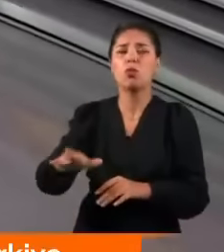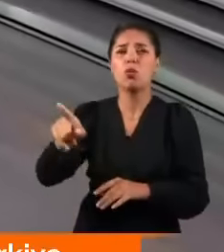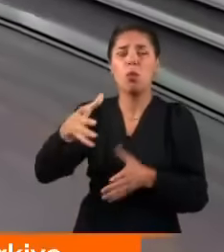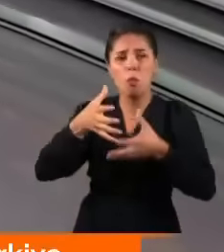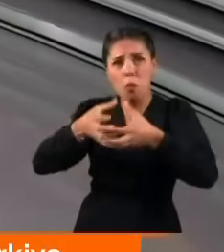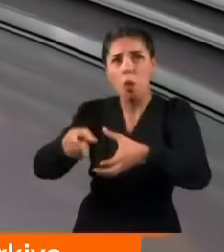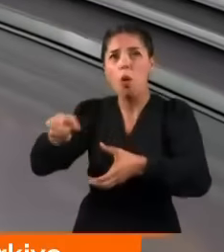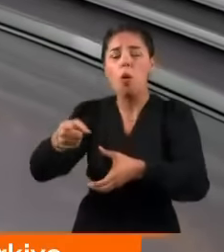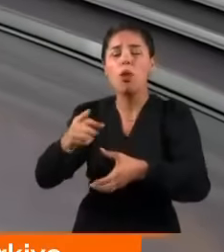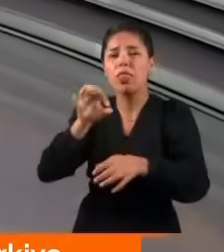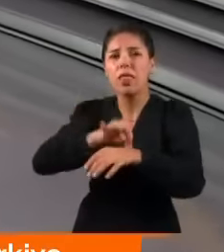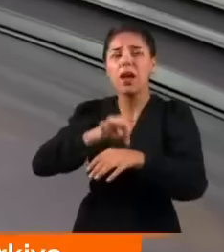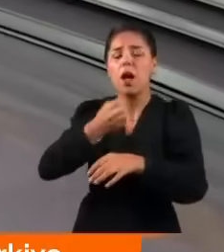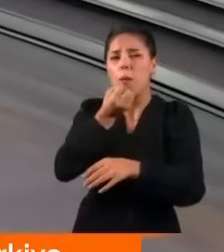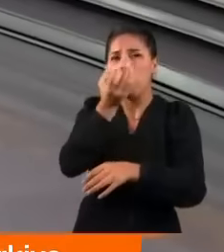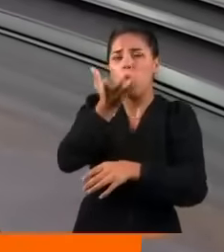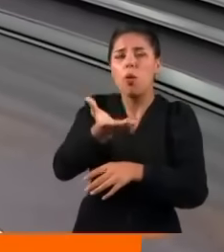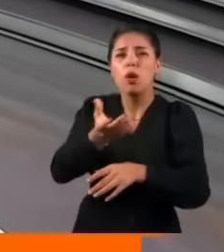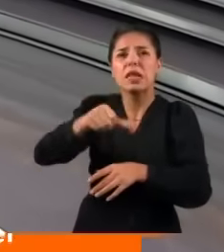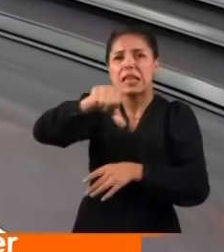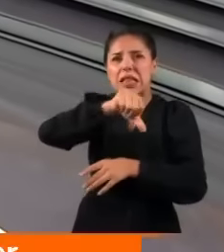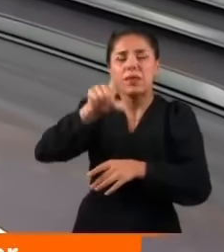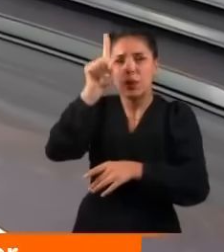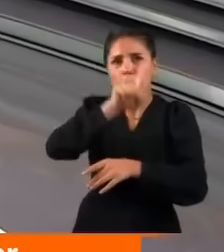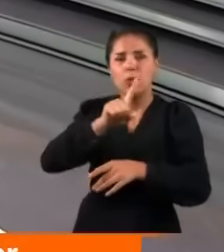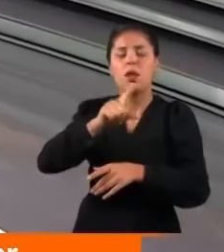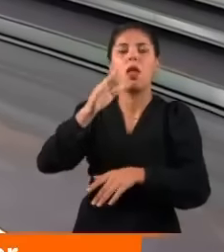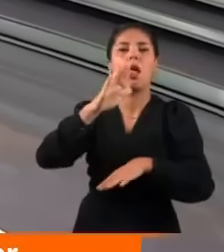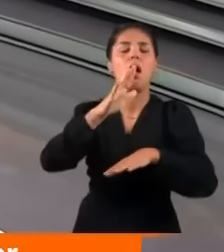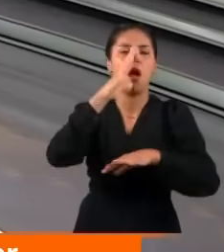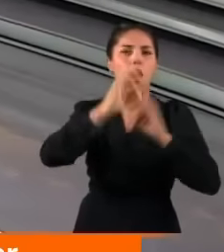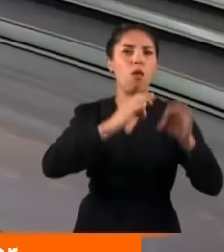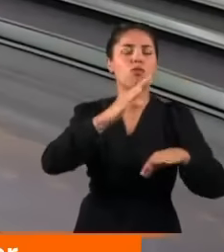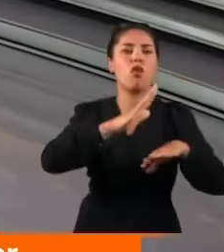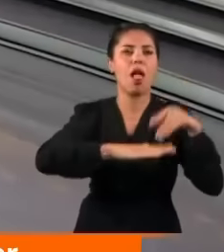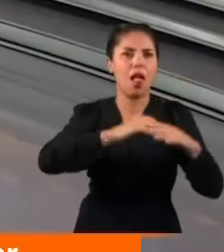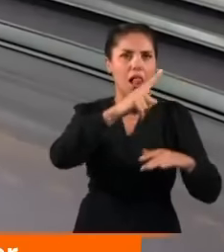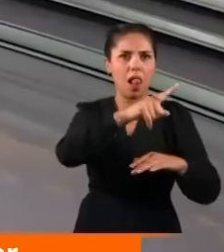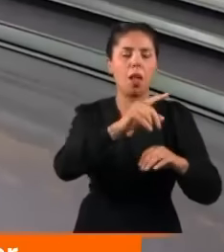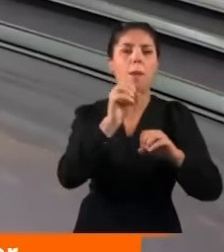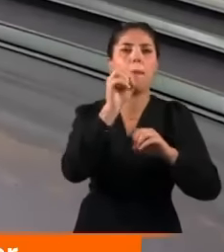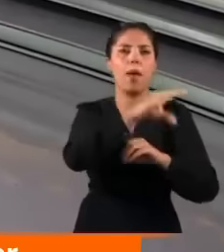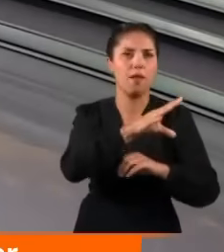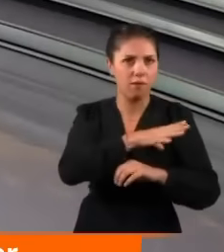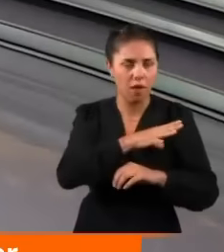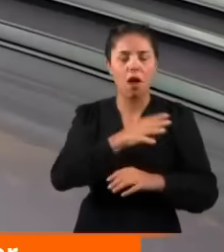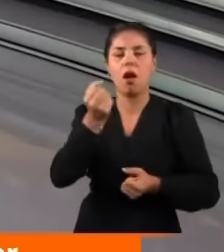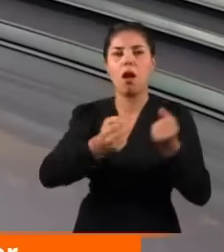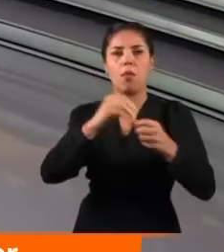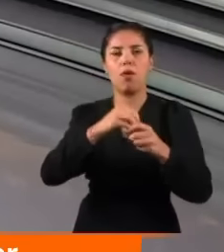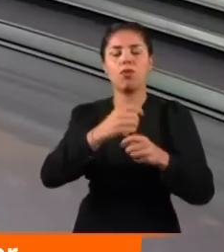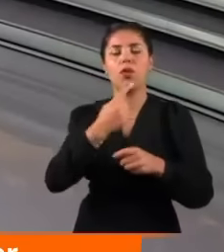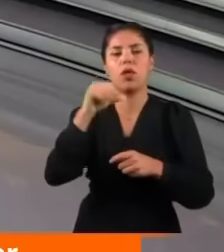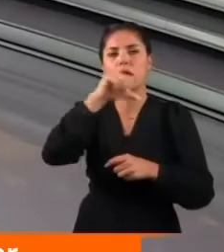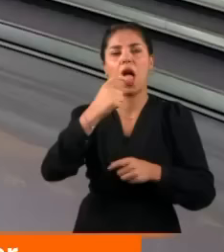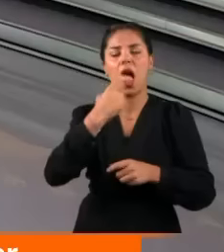sıvı da amcasının eline, oradan da araca bulaşmış. Ve adli tıp raporunda bu ortaya çıktı. Bir tutuklama da geldi bugün. Önemli.